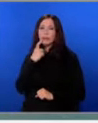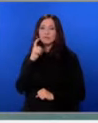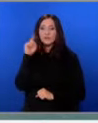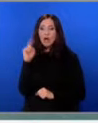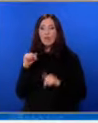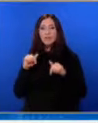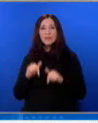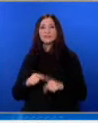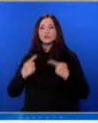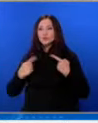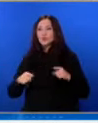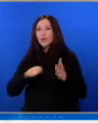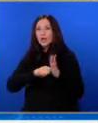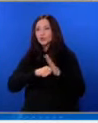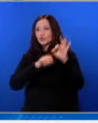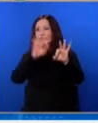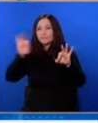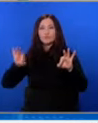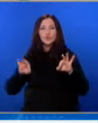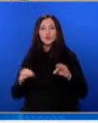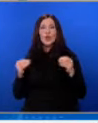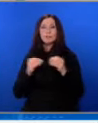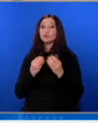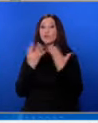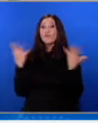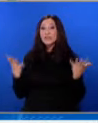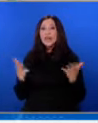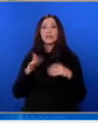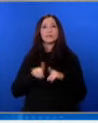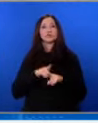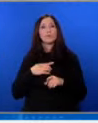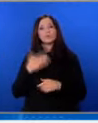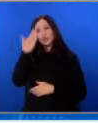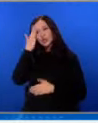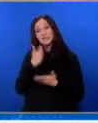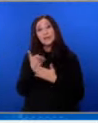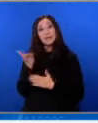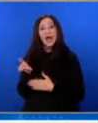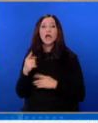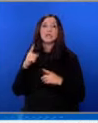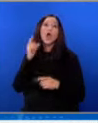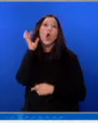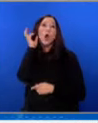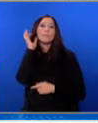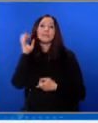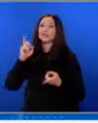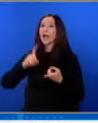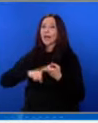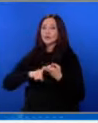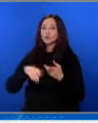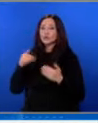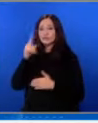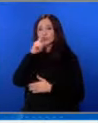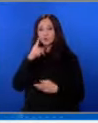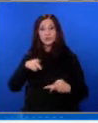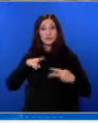ден днес в други ключови точки за априлското въстание също имаше чествания. Сред тях бяха Куприщица и Клисура. В следващите